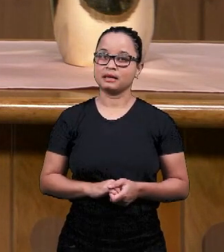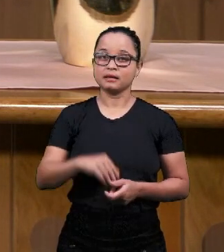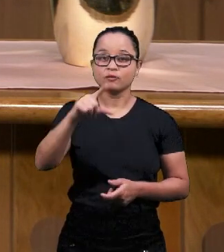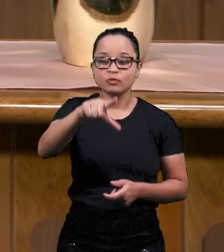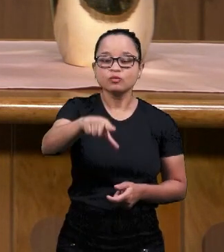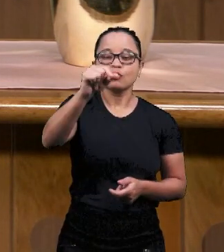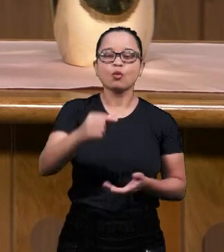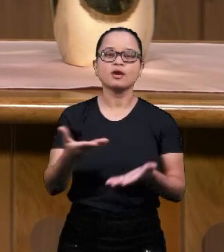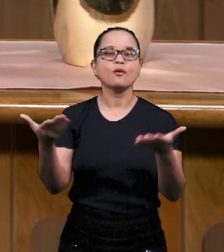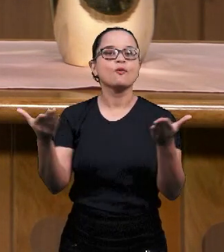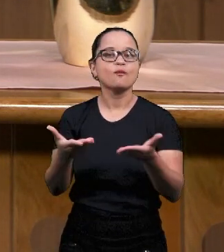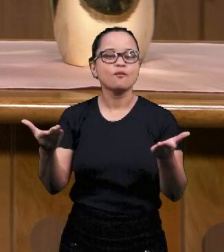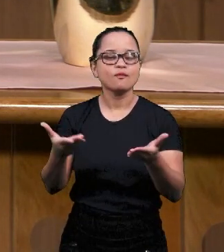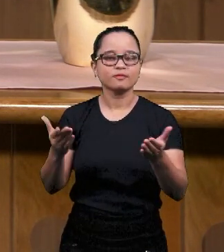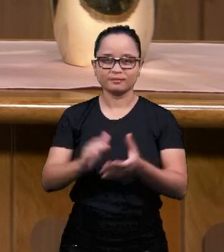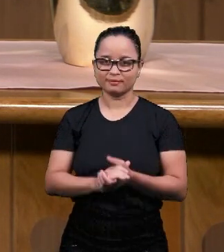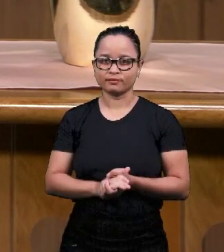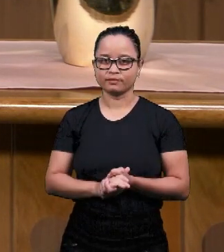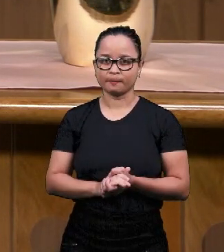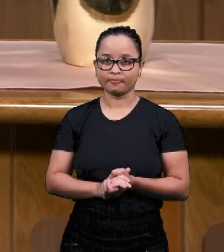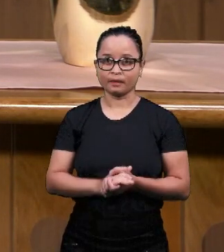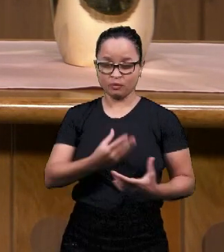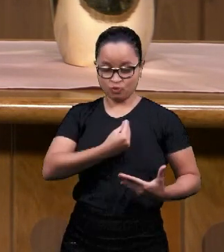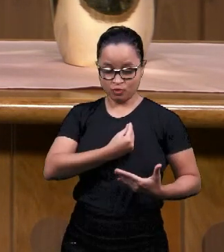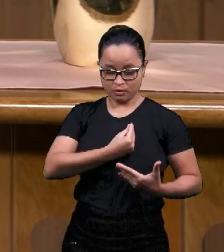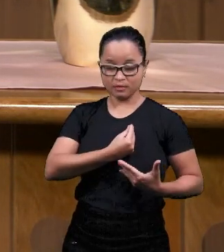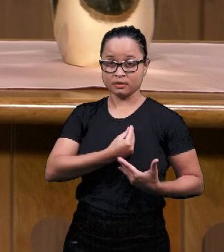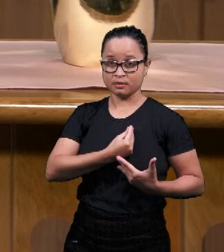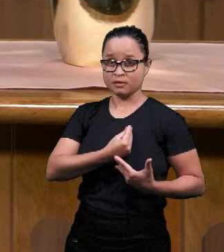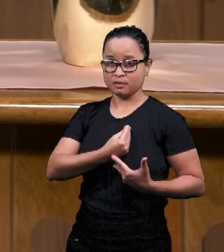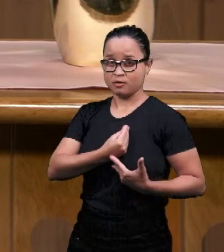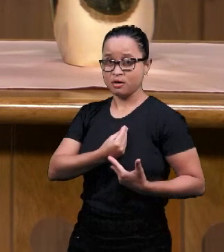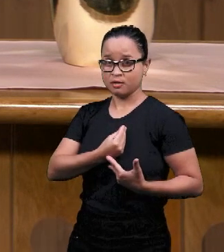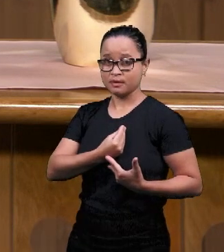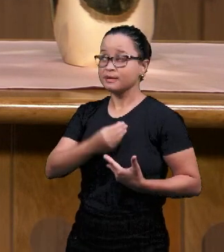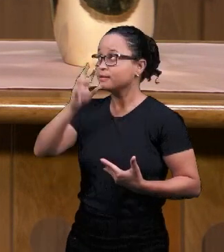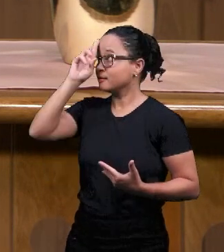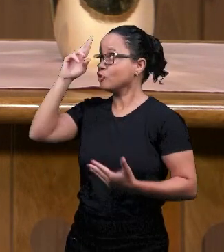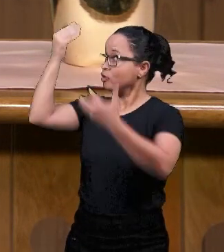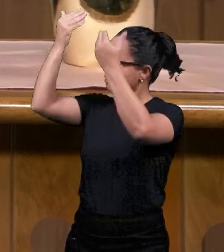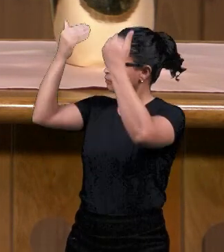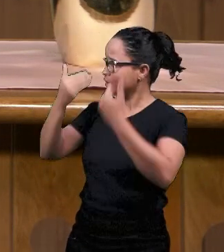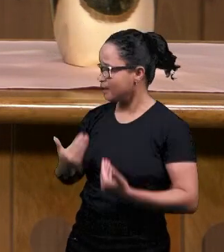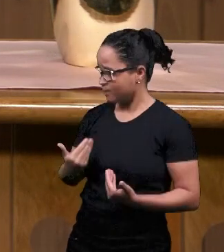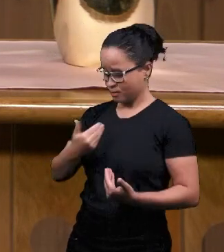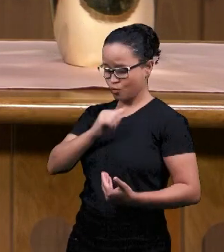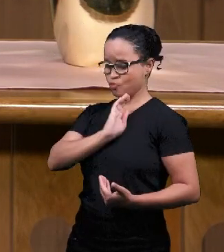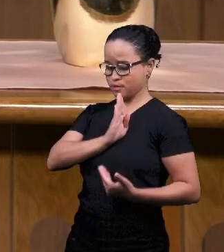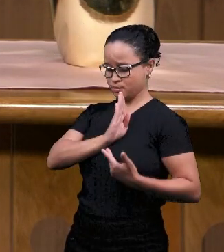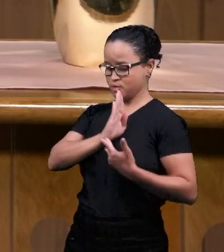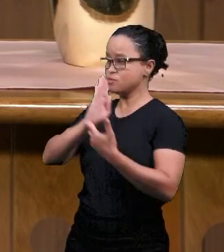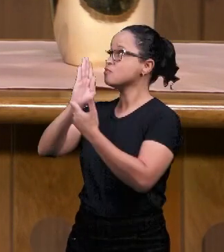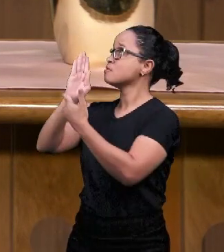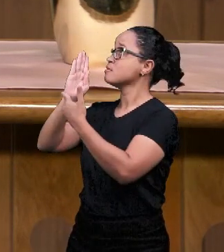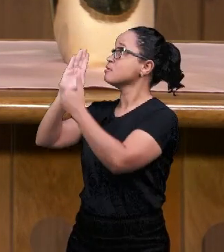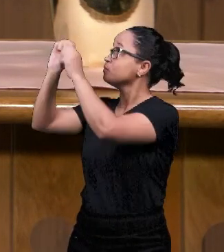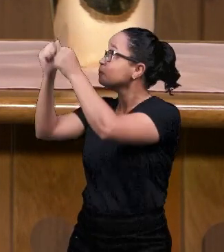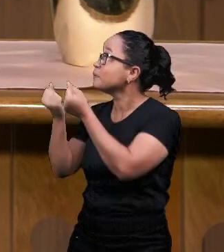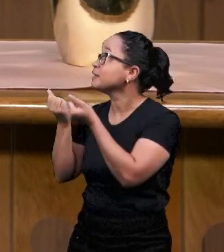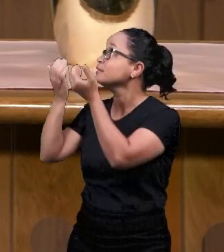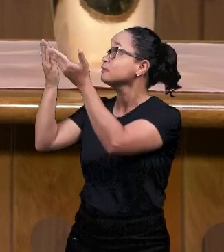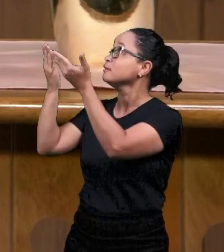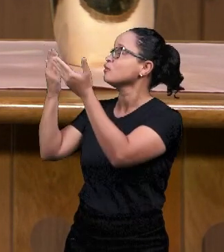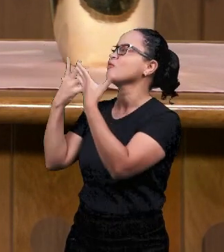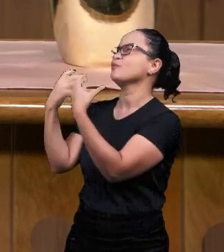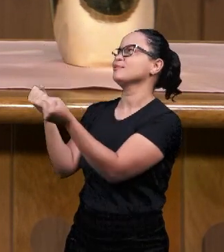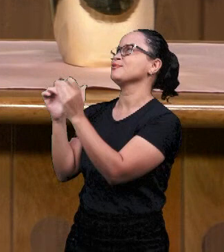сердце твое. Он хочет, чтобы ты принял решение. Он хочет, чтобы ты сам ему отдал свое сердце. Чтобы ты сказал, вот